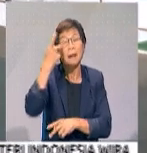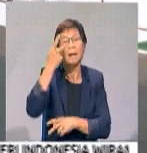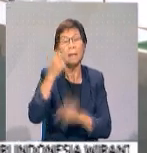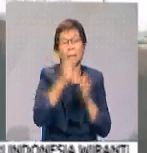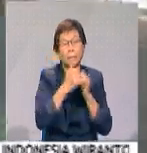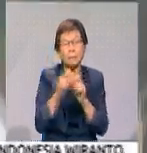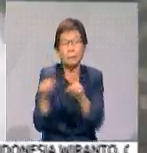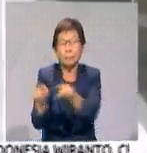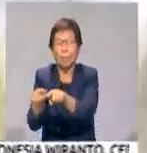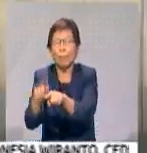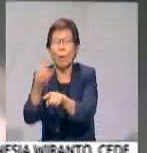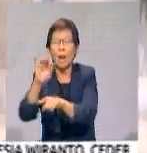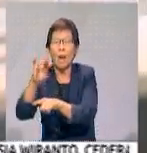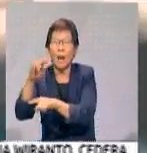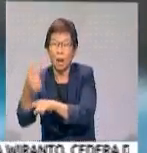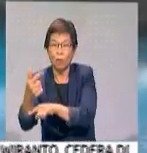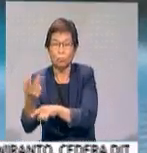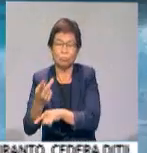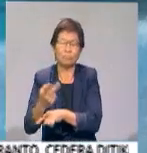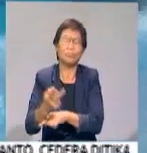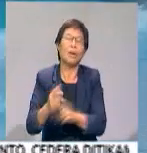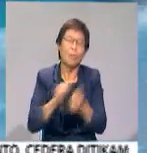bersama gandingannya Leong Manyi.